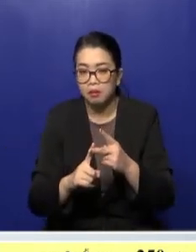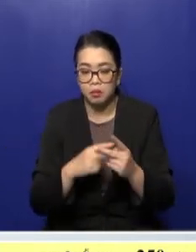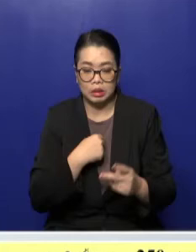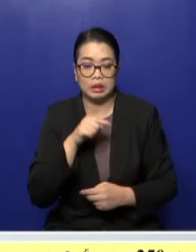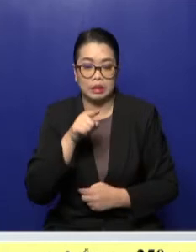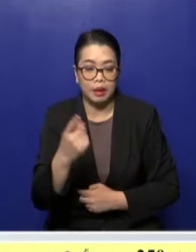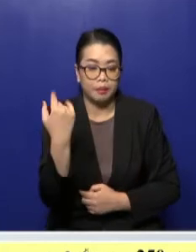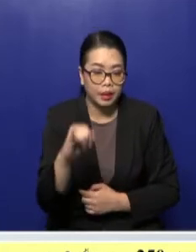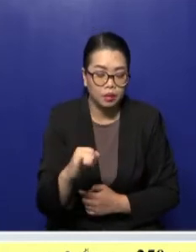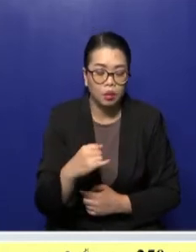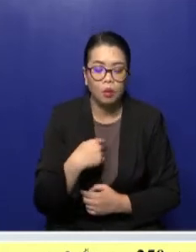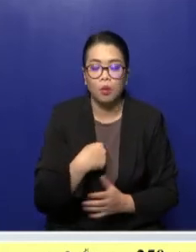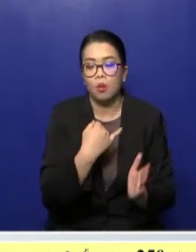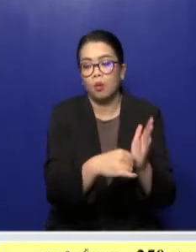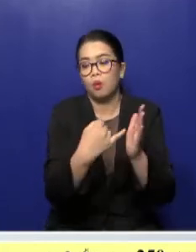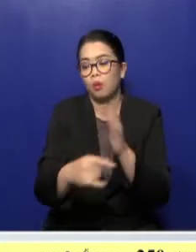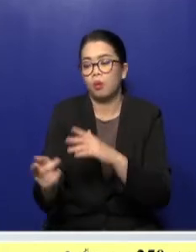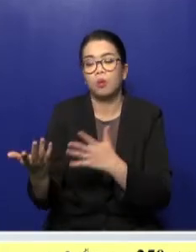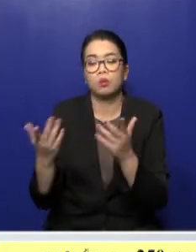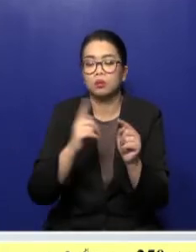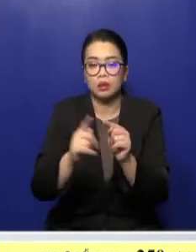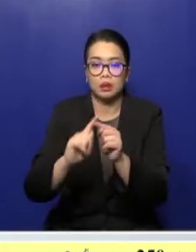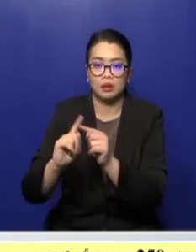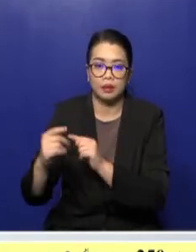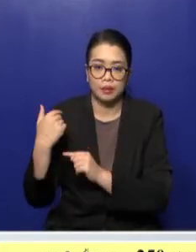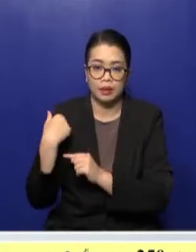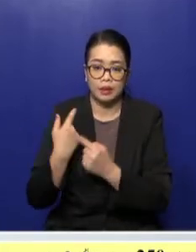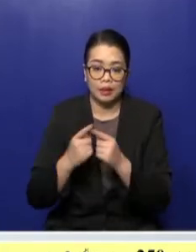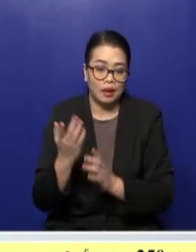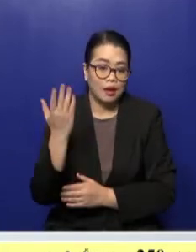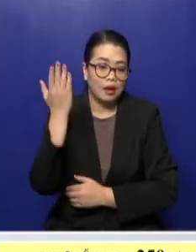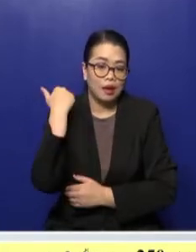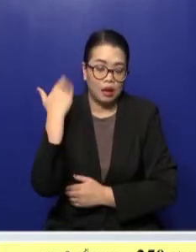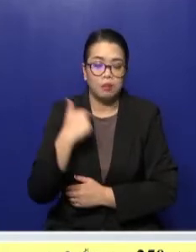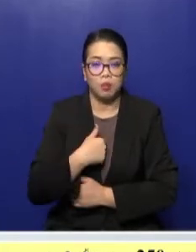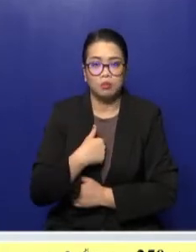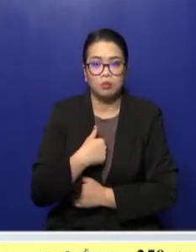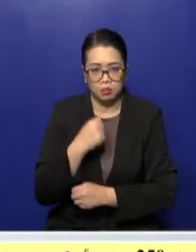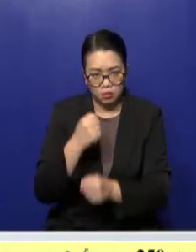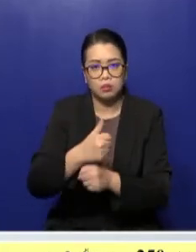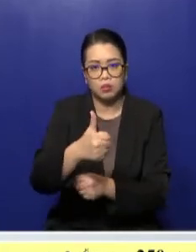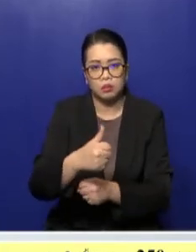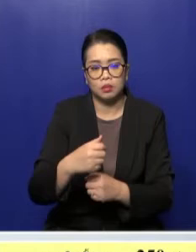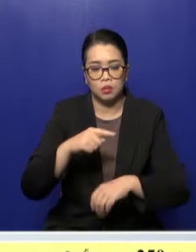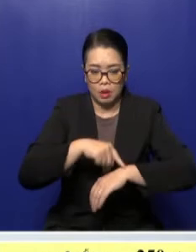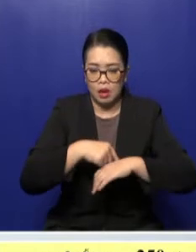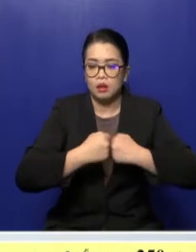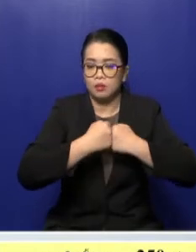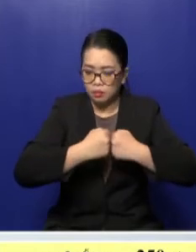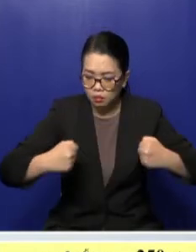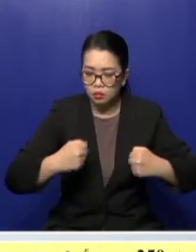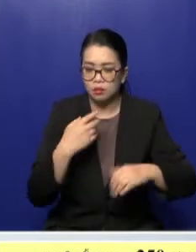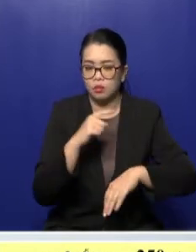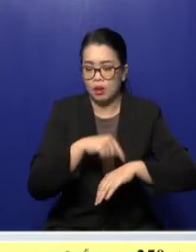อะไรผิดไปนักเตะเรื่องที่แล้วมาที่ผมจะเป็นตัวอย่างอมกล้าทำที่เวลาการ 09